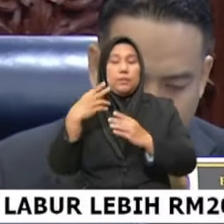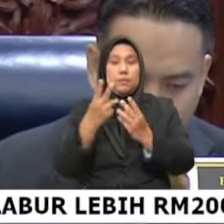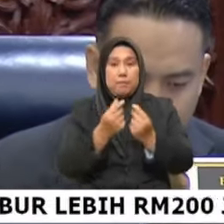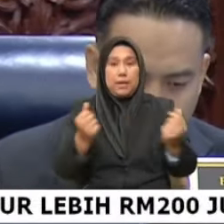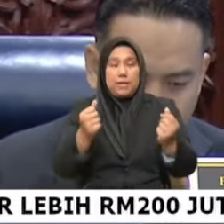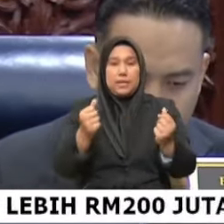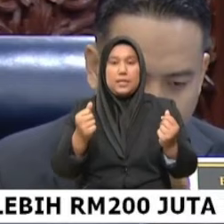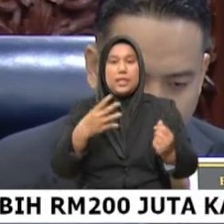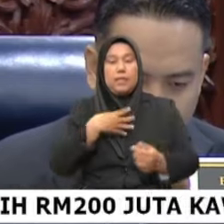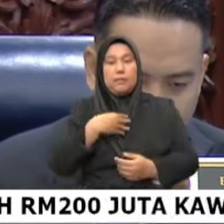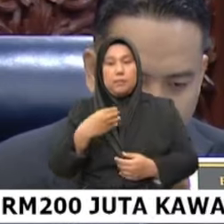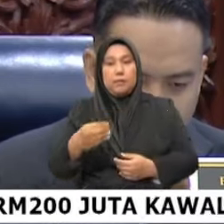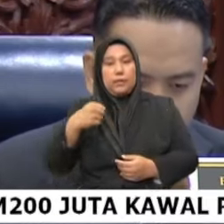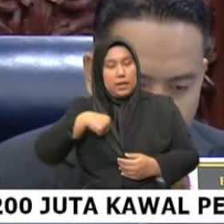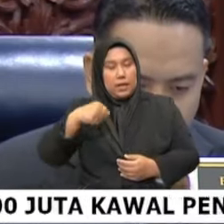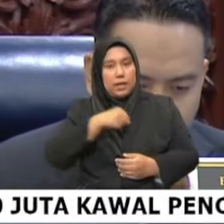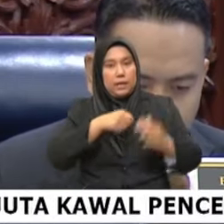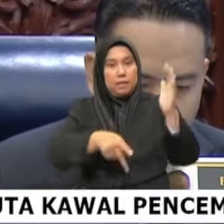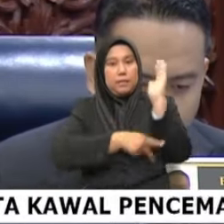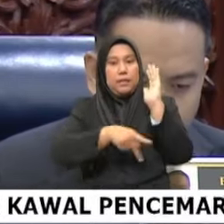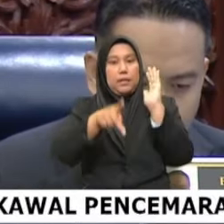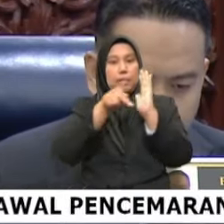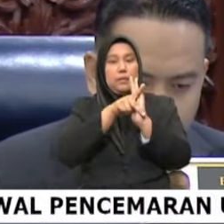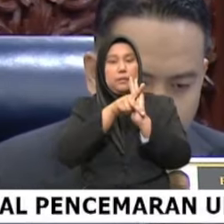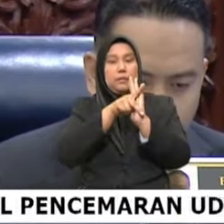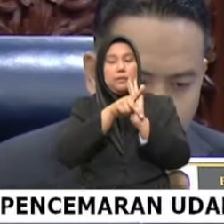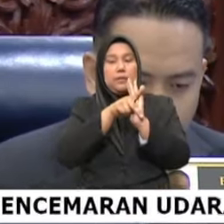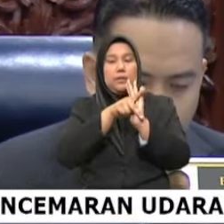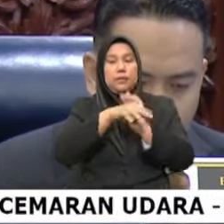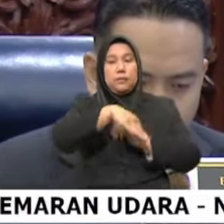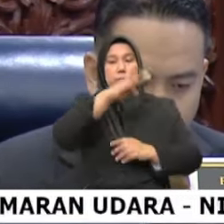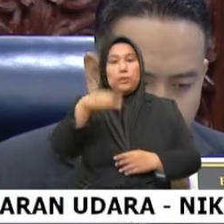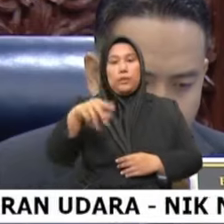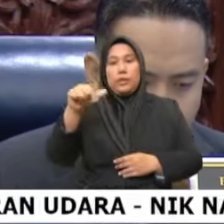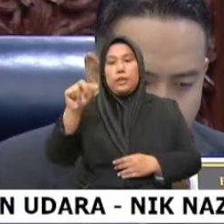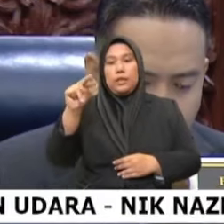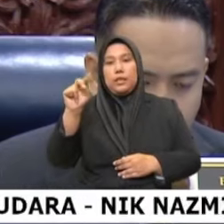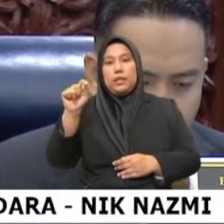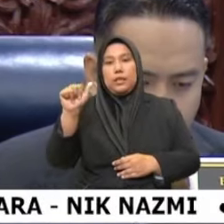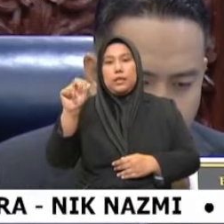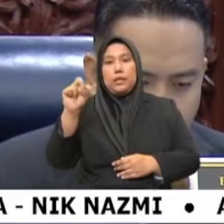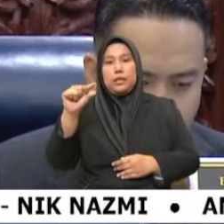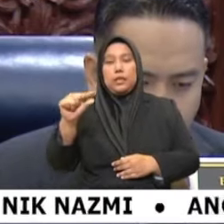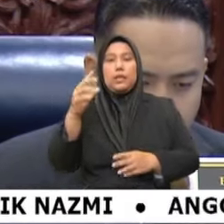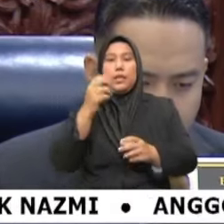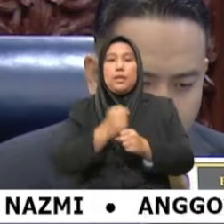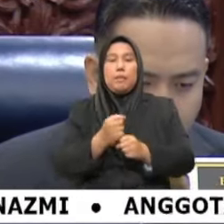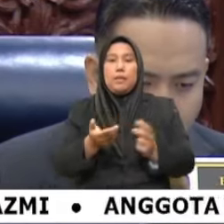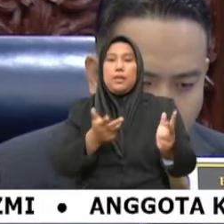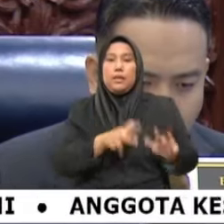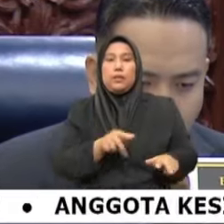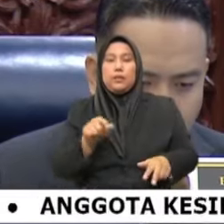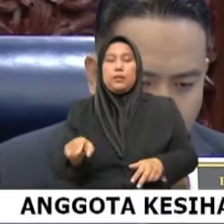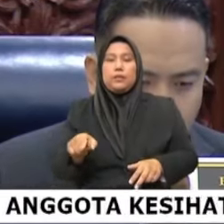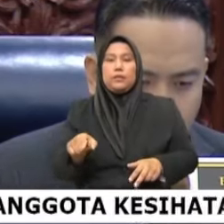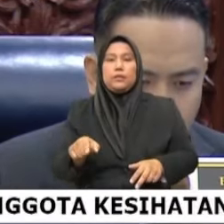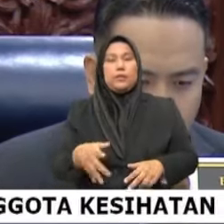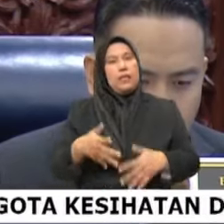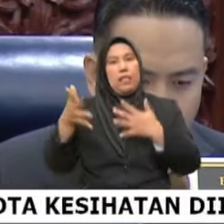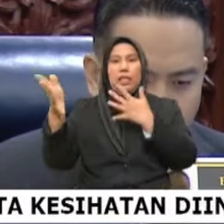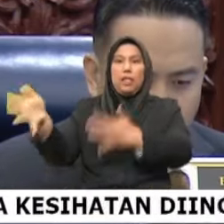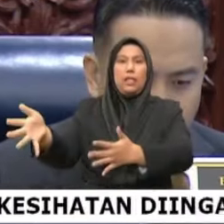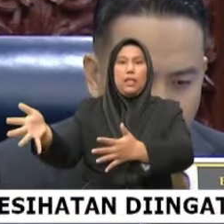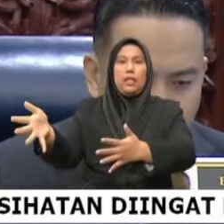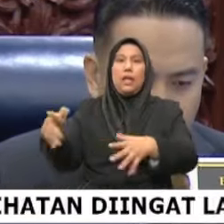bahawa ahli parlimen Bukit Gantang dapat kontrak. Dan ia telah dinafikan oleh Perdana Menteri. Dan kalau kita lepaskan mereka begitu